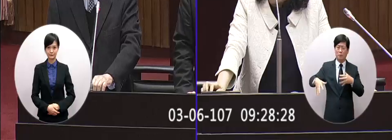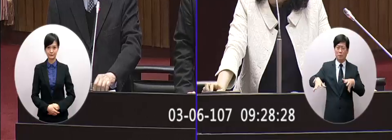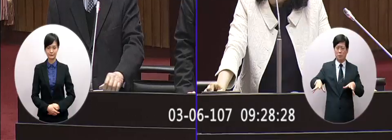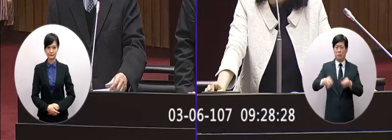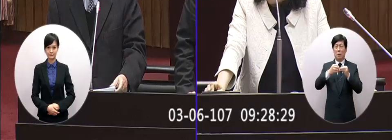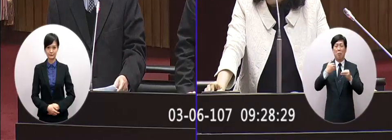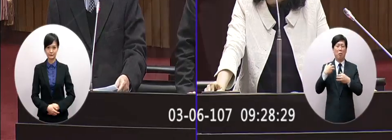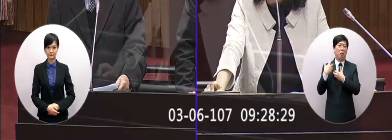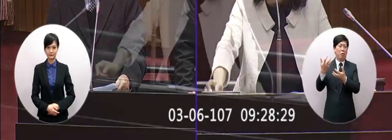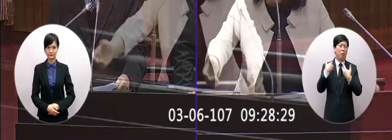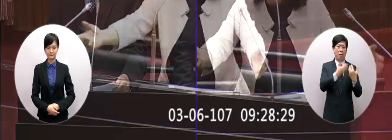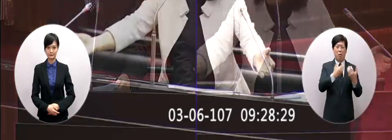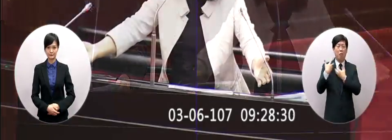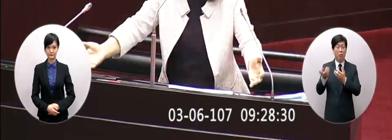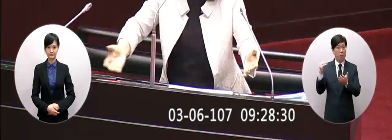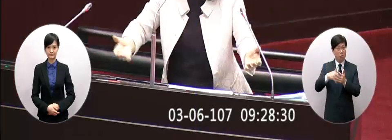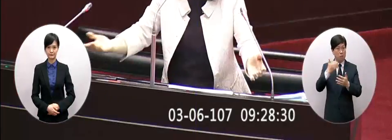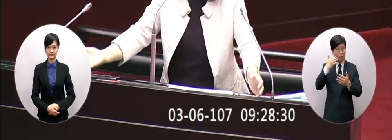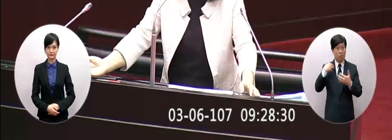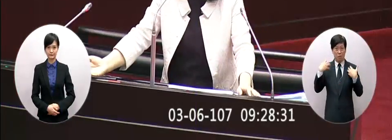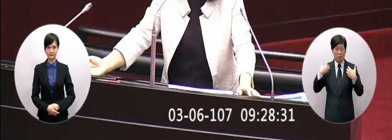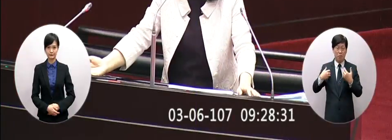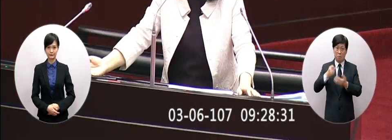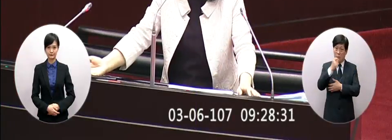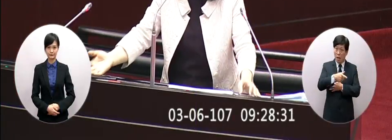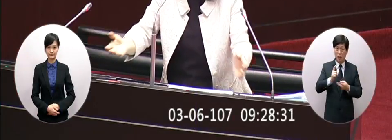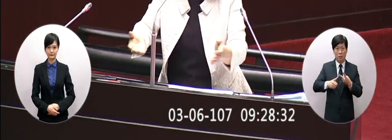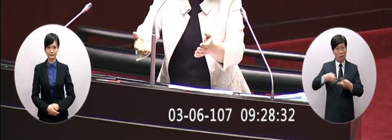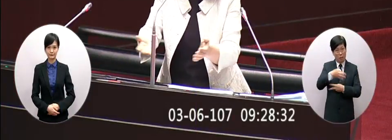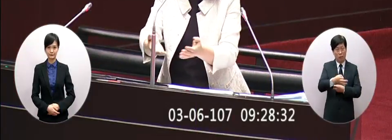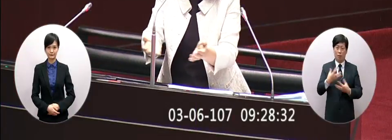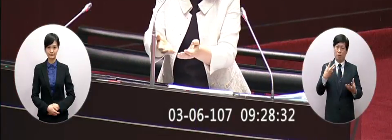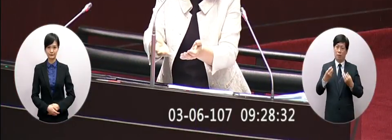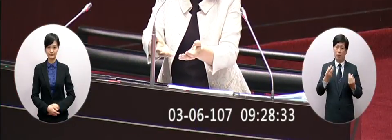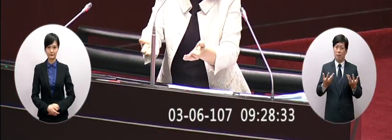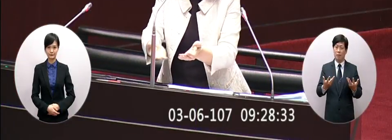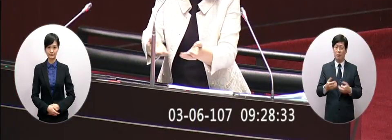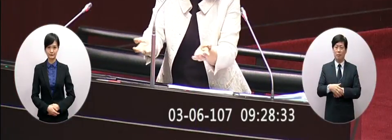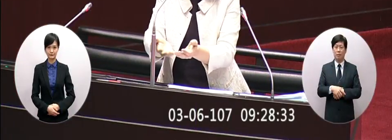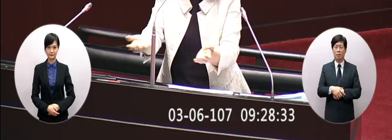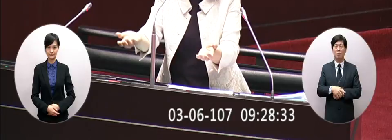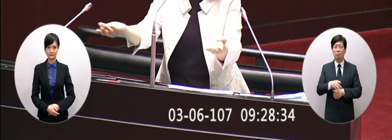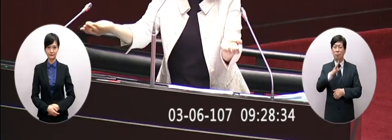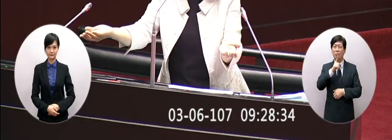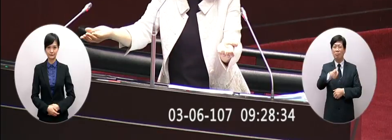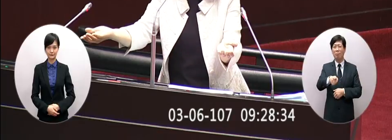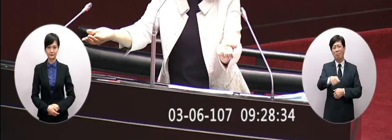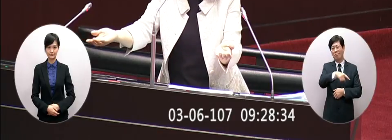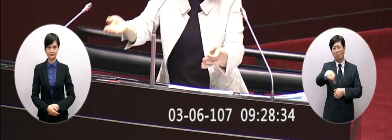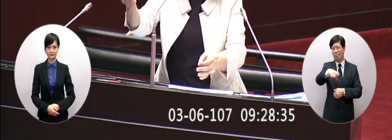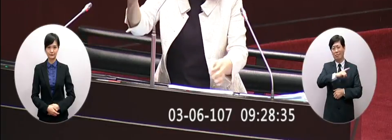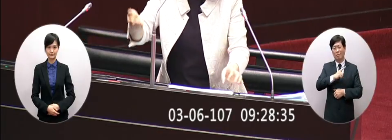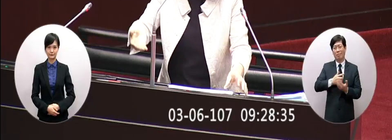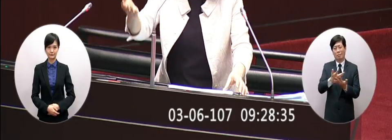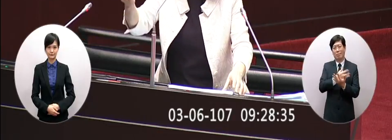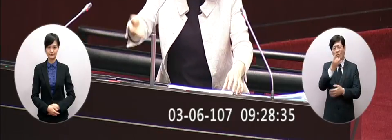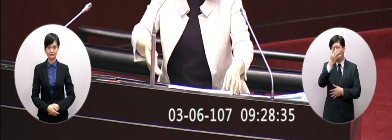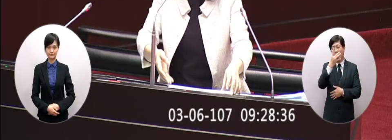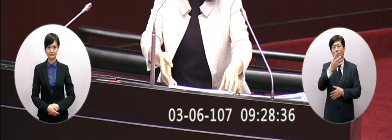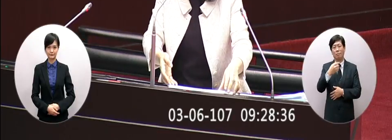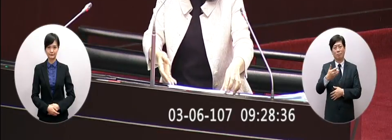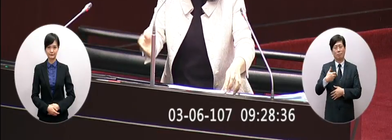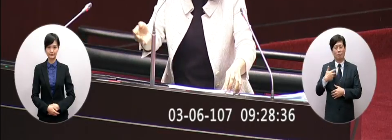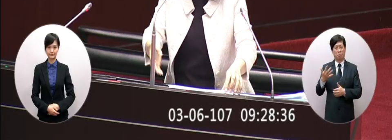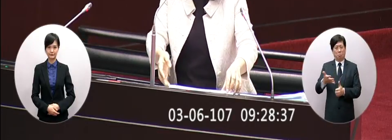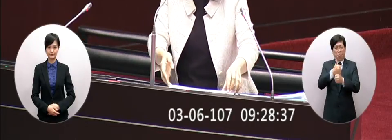家踢皮球踢来踢去，到底谁要征收，谁要付钱，这个就变成行政单位他们没有办法去协调，就是要有